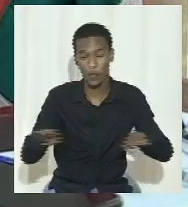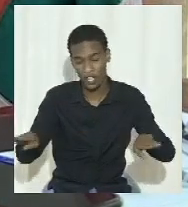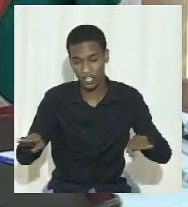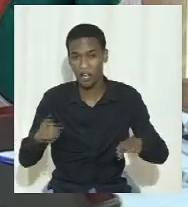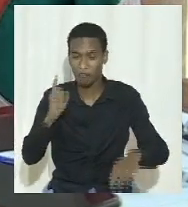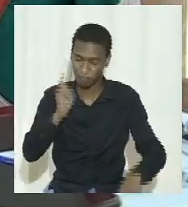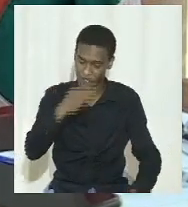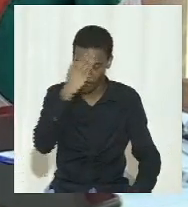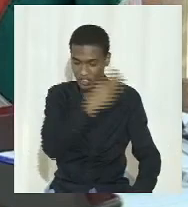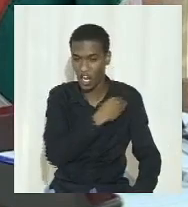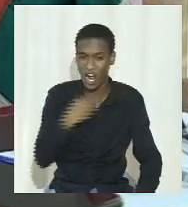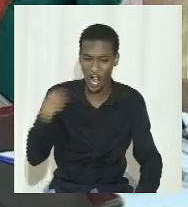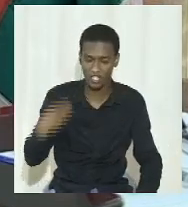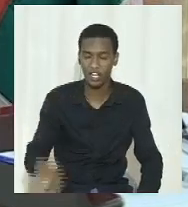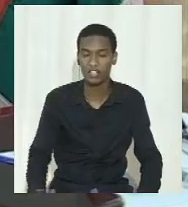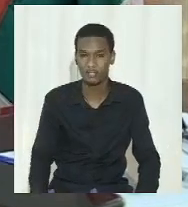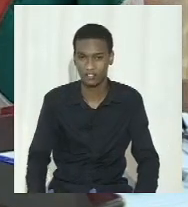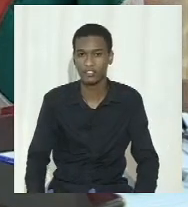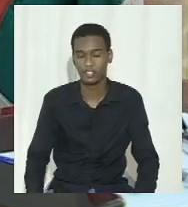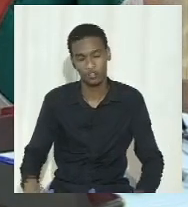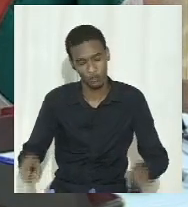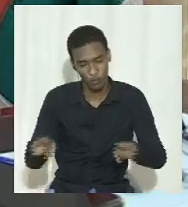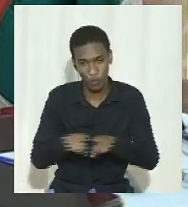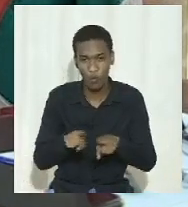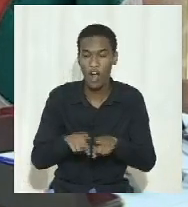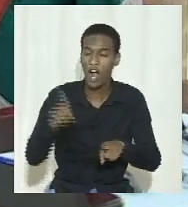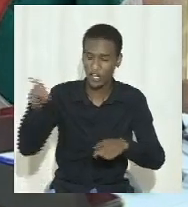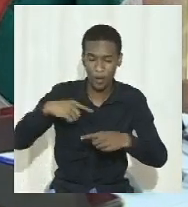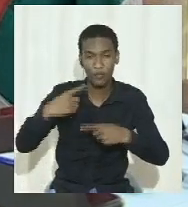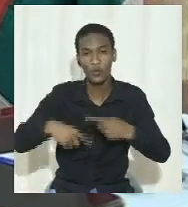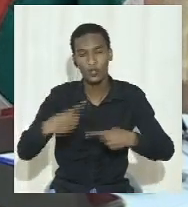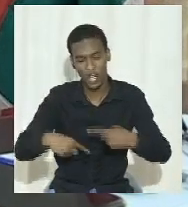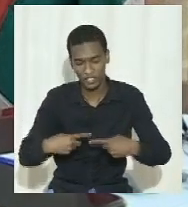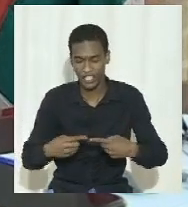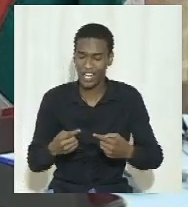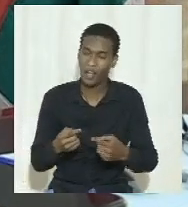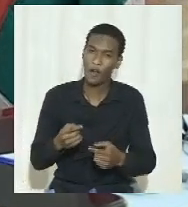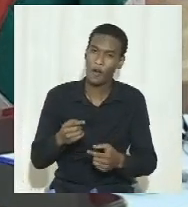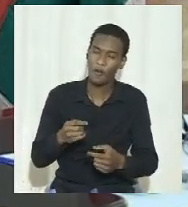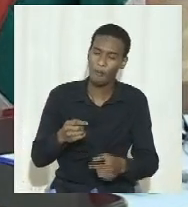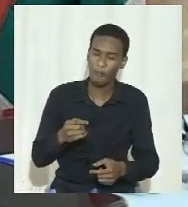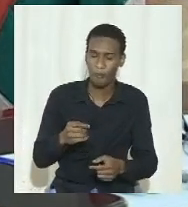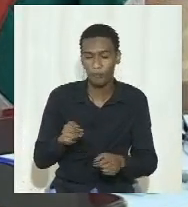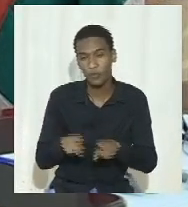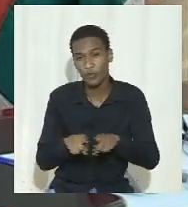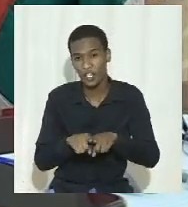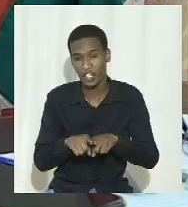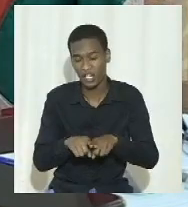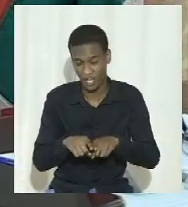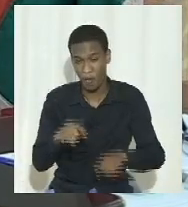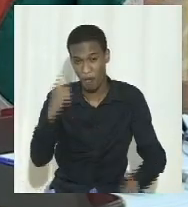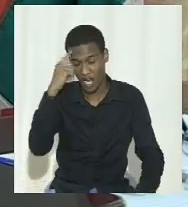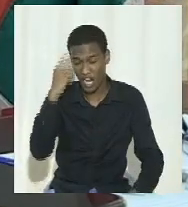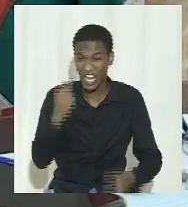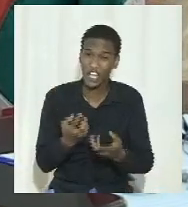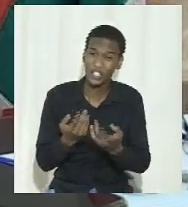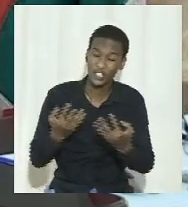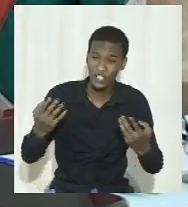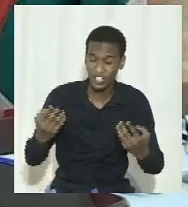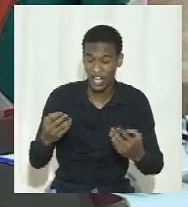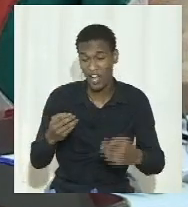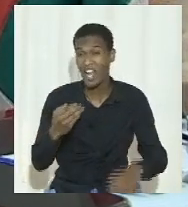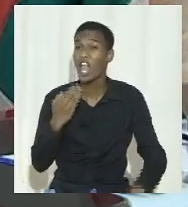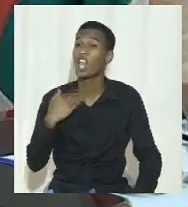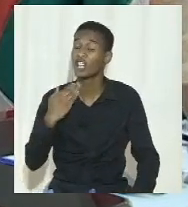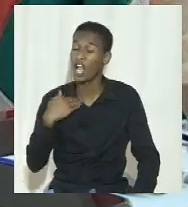entreprise hoe inona daholo ny tena filana, ary indrindra indrindra moa ny fampidiniana amin'ireo tanora isam-paritra